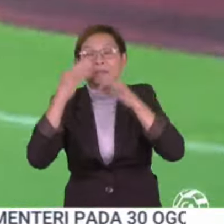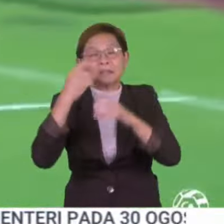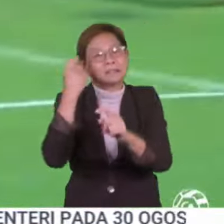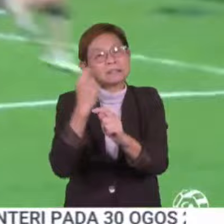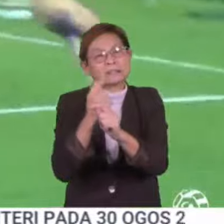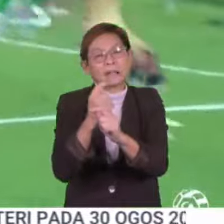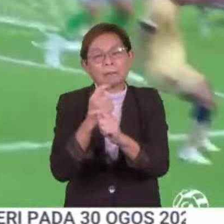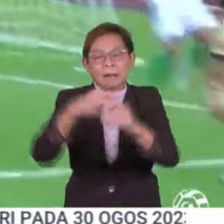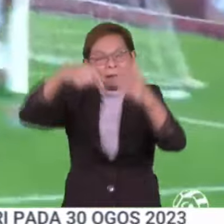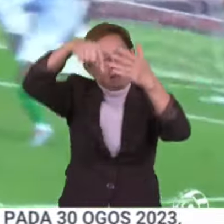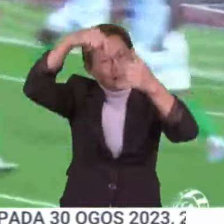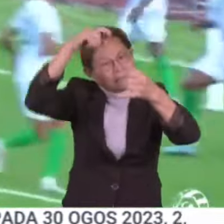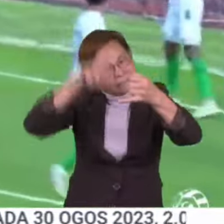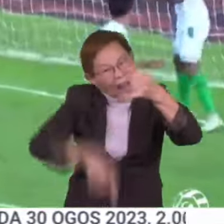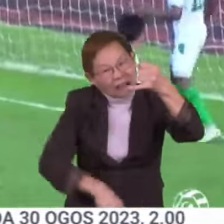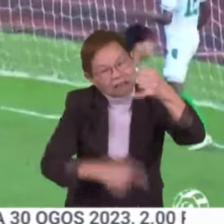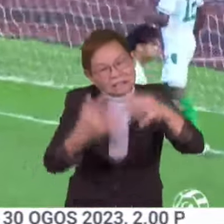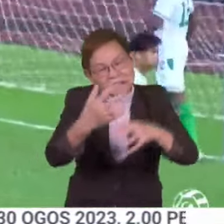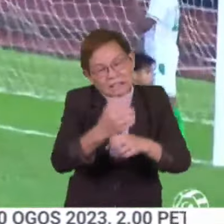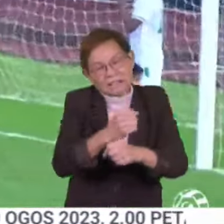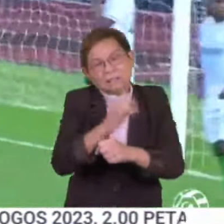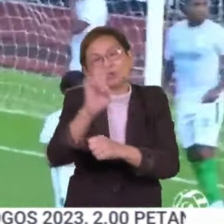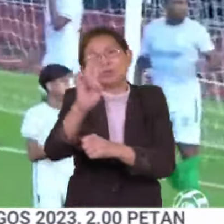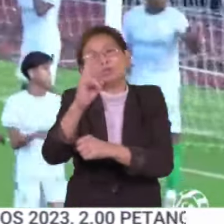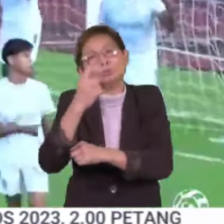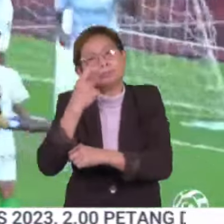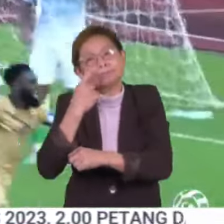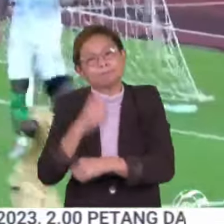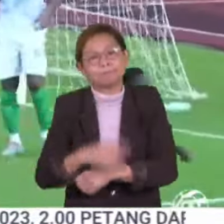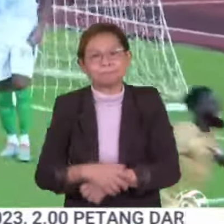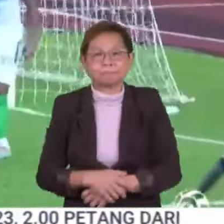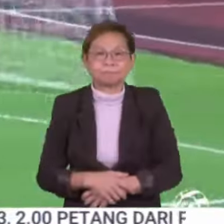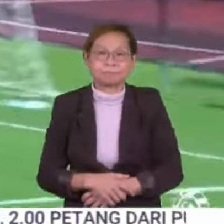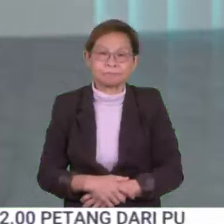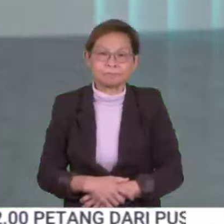kekal di tangga tercoret cuma mengumpul 7 mata